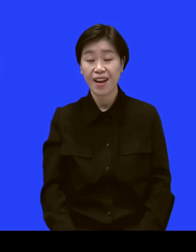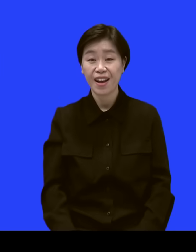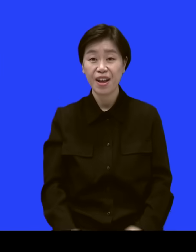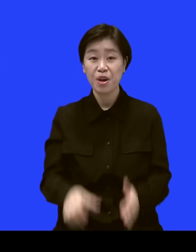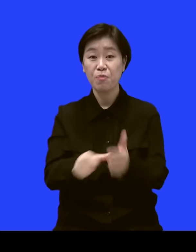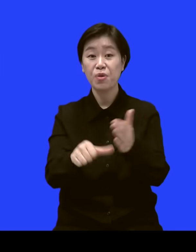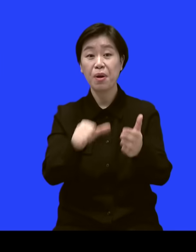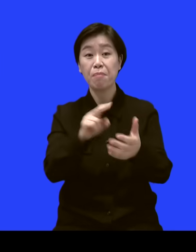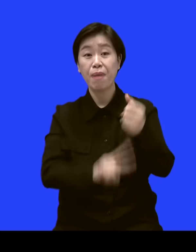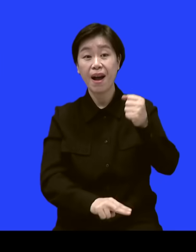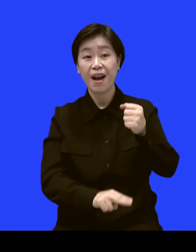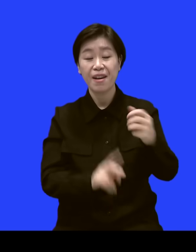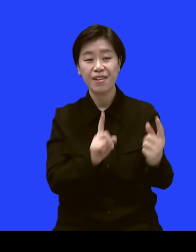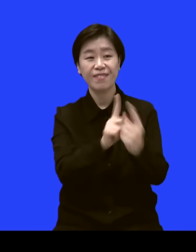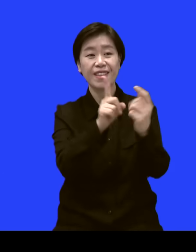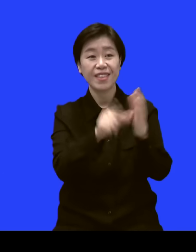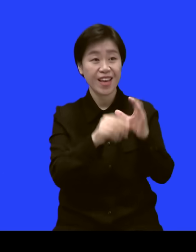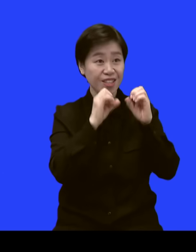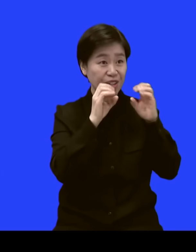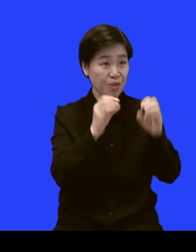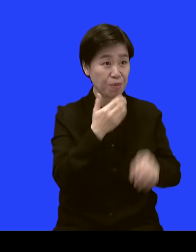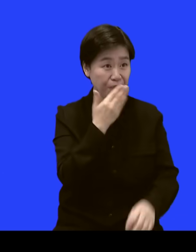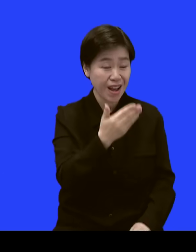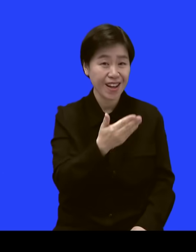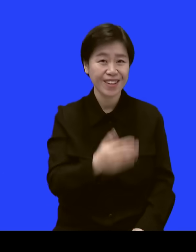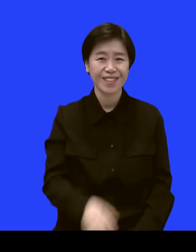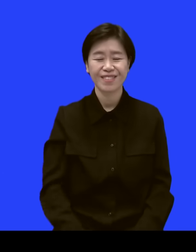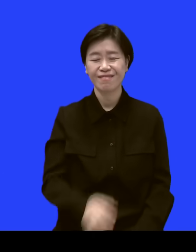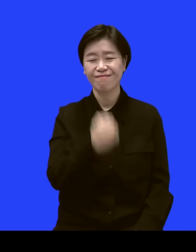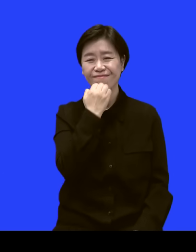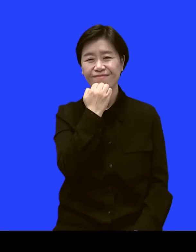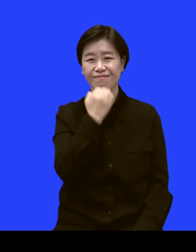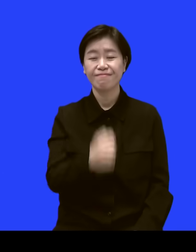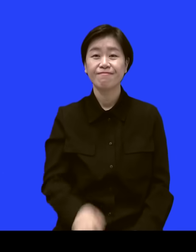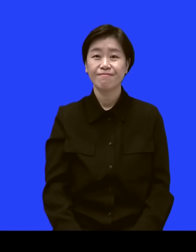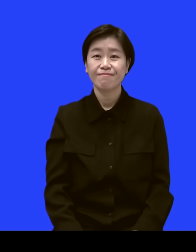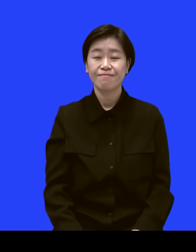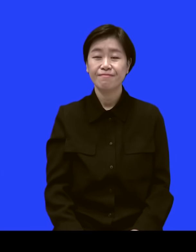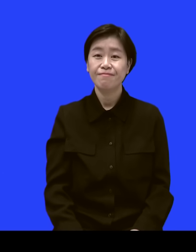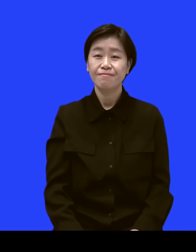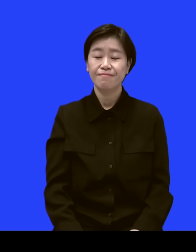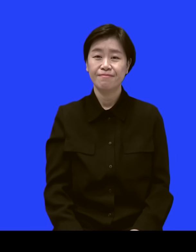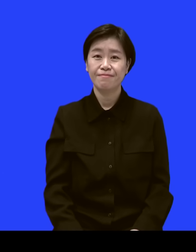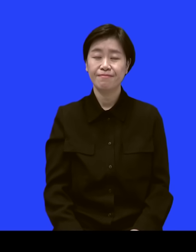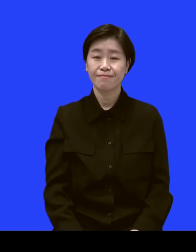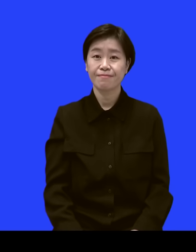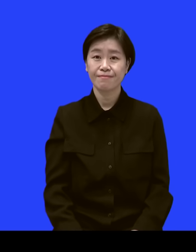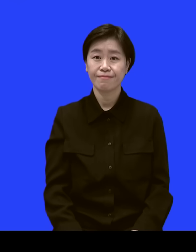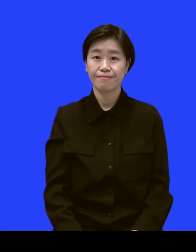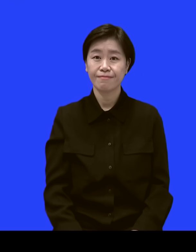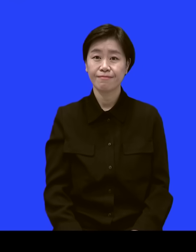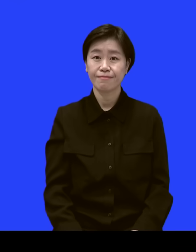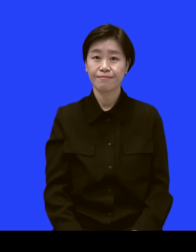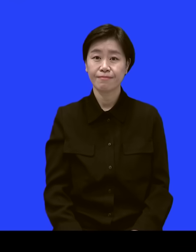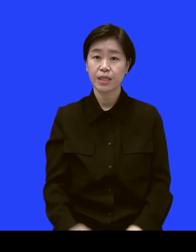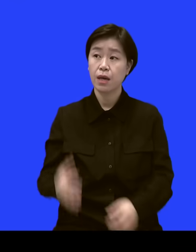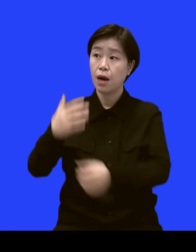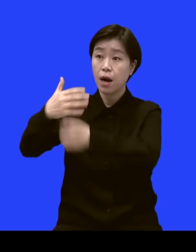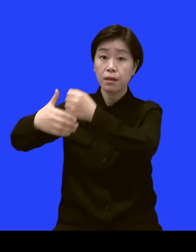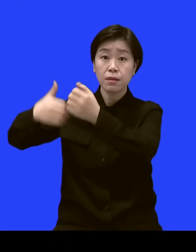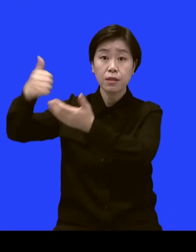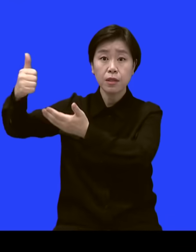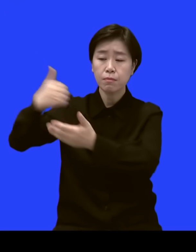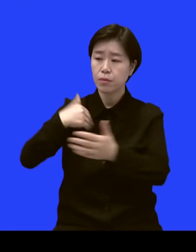만나보면 물건을 놓고 교회 가시죠 이렇게. 네. 파닥파닥 낚여갖고 온도 많이 교회에서 높여놓고. 어떻게 하나님께서